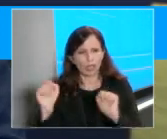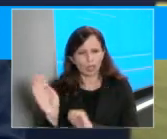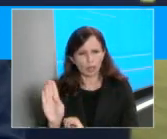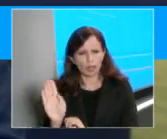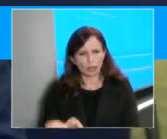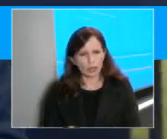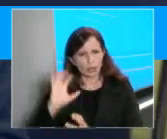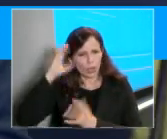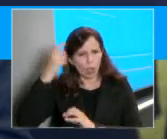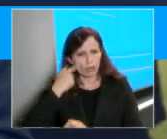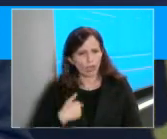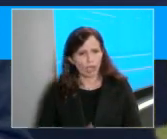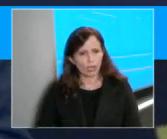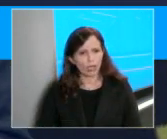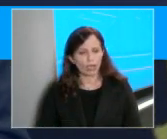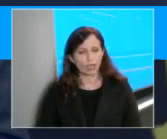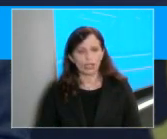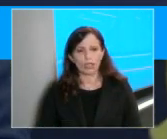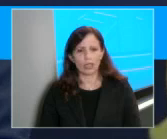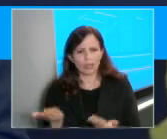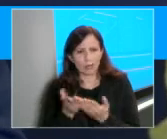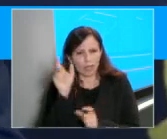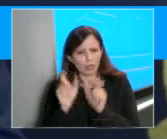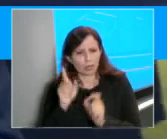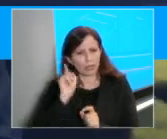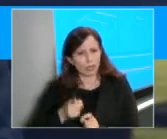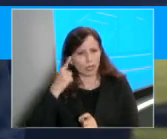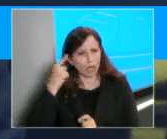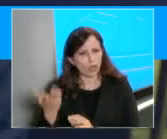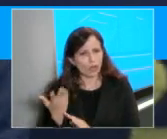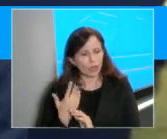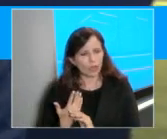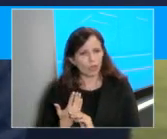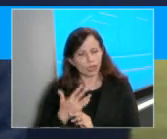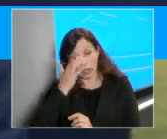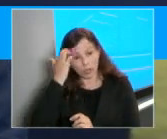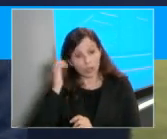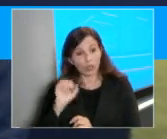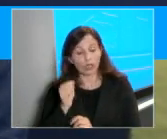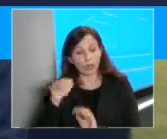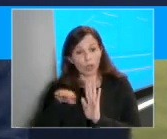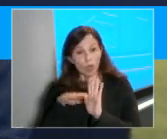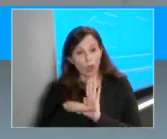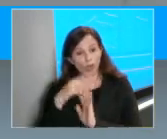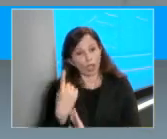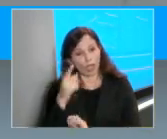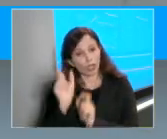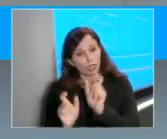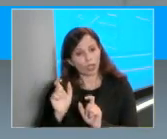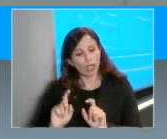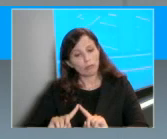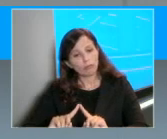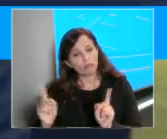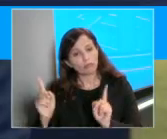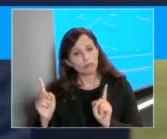זה דבר שהוא מטורף בעיניי. איך יכול להיות? מה האזרחים צריכים לחשוב? מה האזרחים צריכים לחשוב? אם יש חוק אחד לבני אדם רגילים,